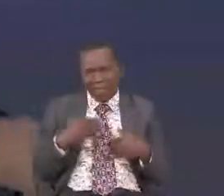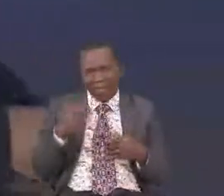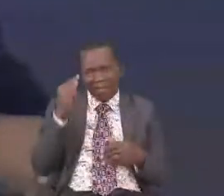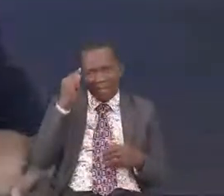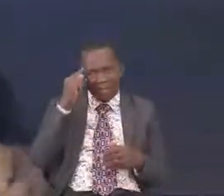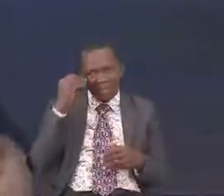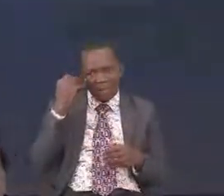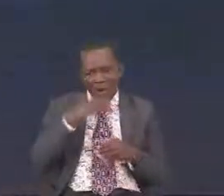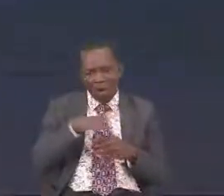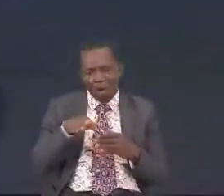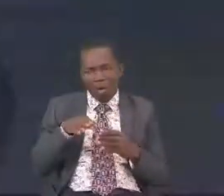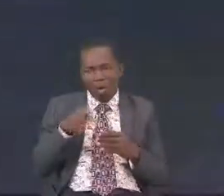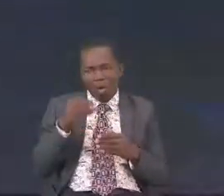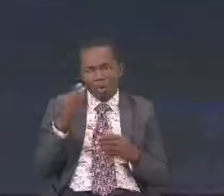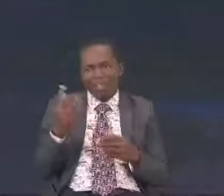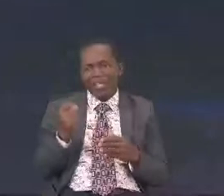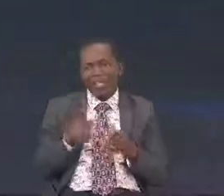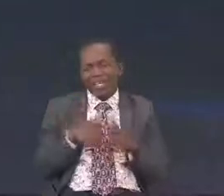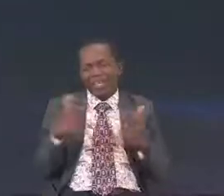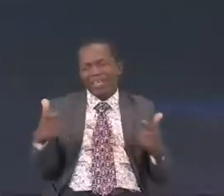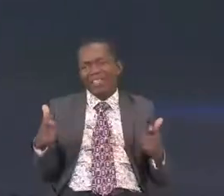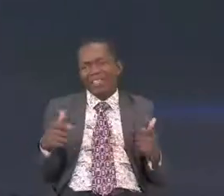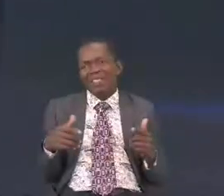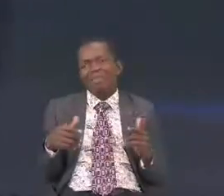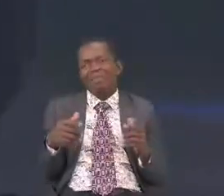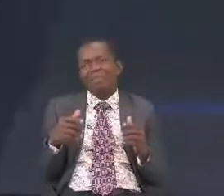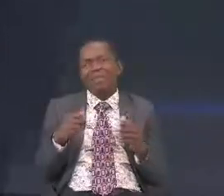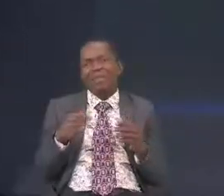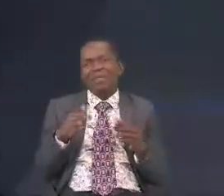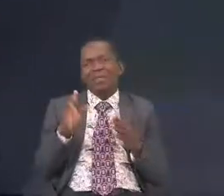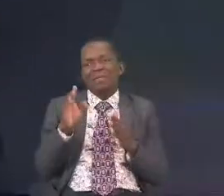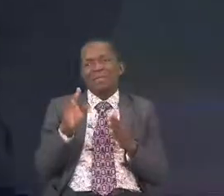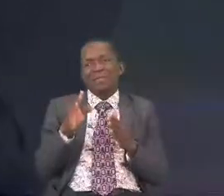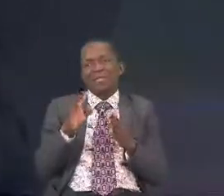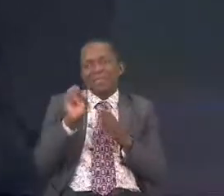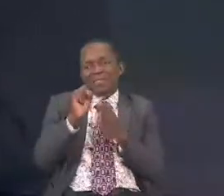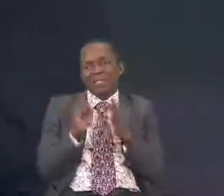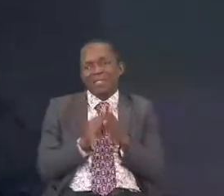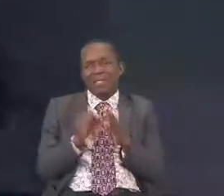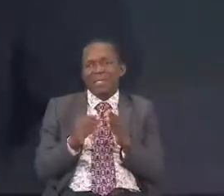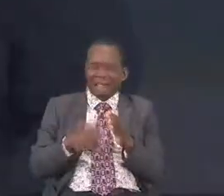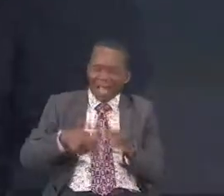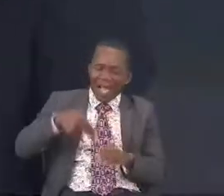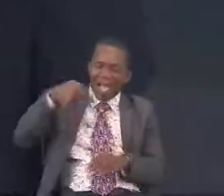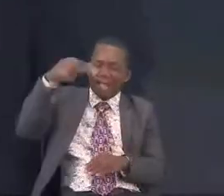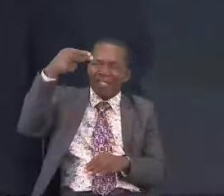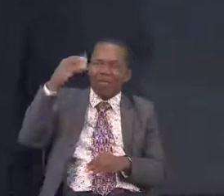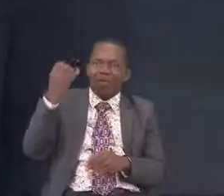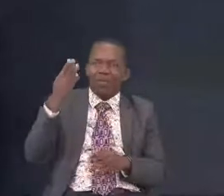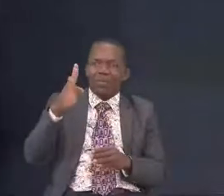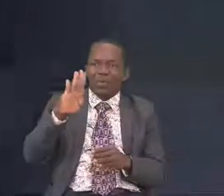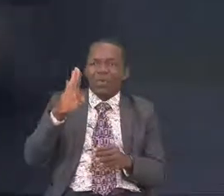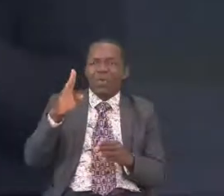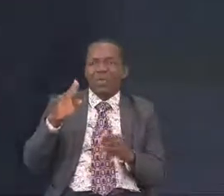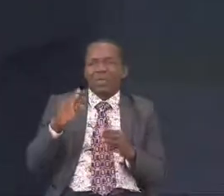que tu as jamais eue. Et pense au plus grand jour, au moment où tu étais au sommet de ta grâce, quand